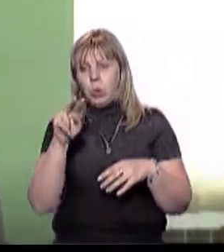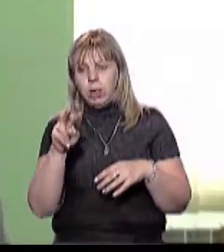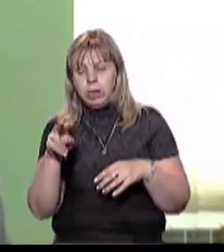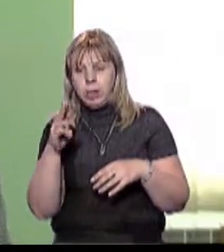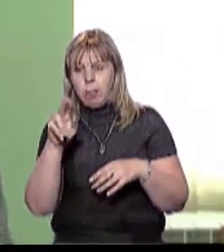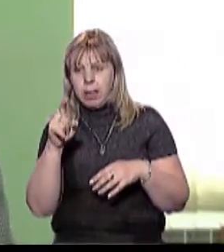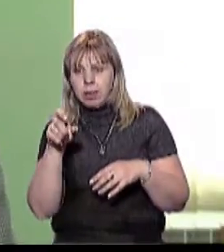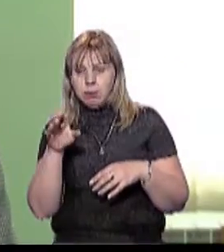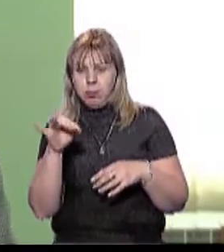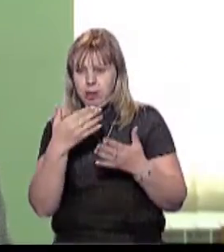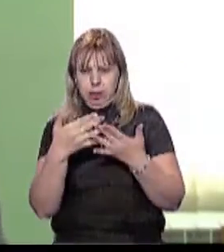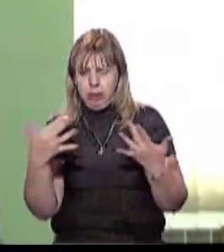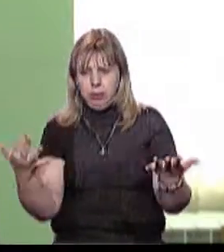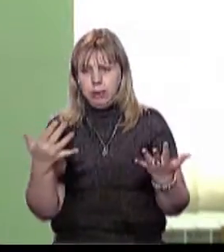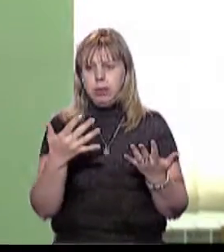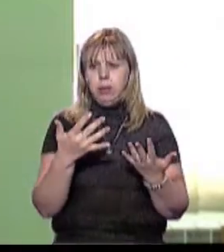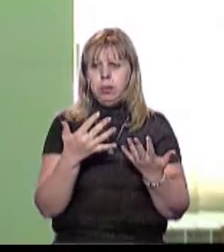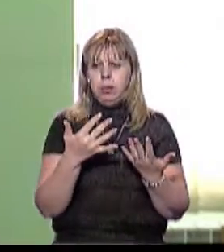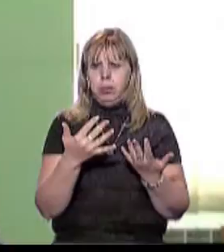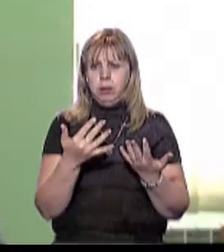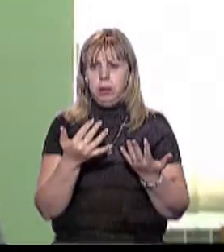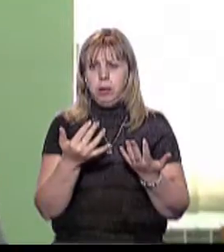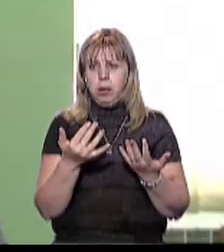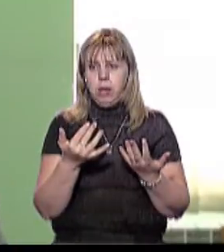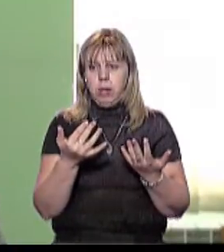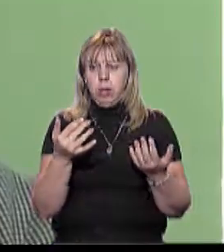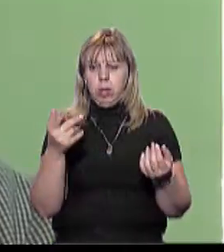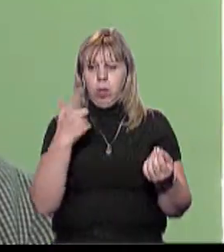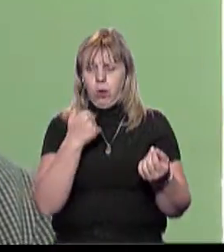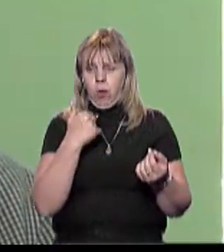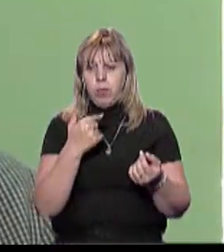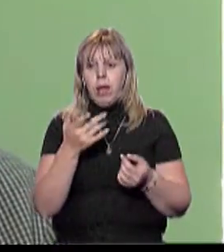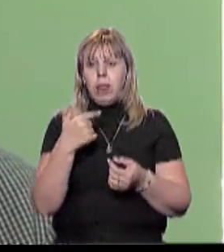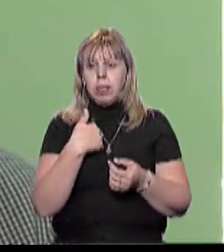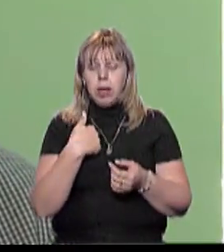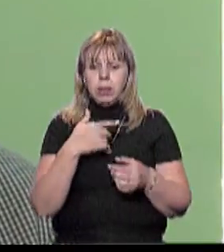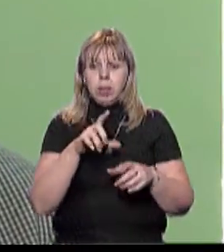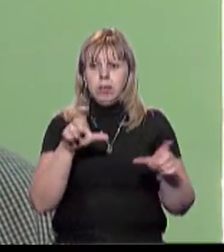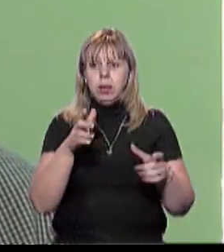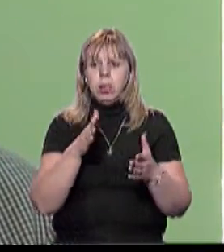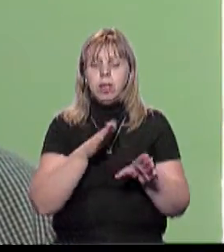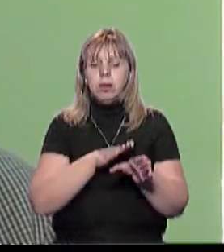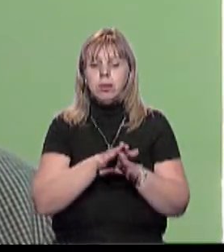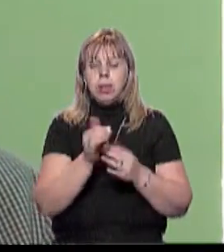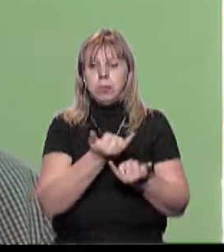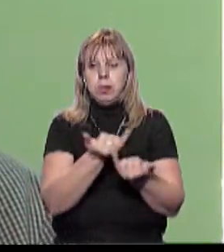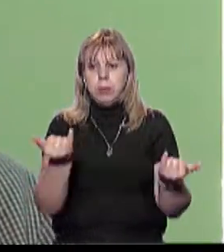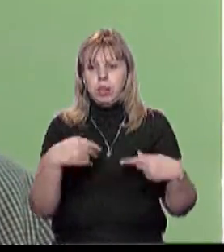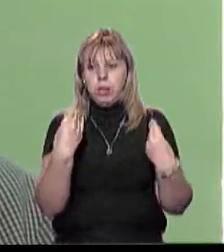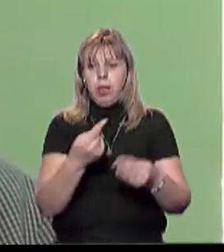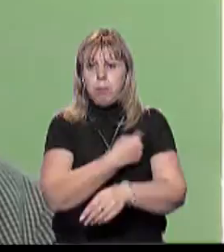інших, скажімо так, препаратів крові. Наш заклад, він забезпечує